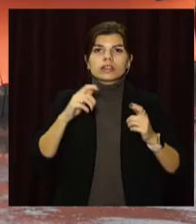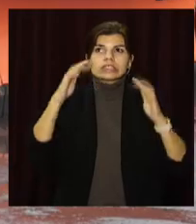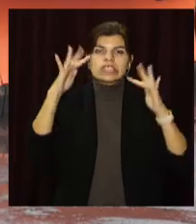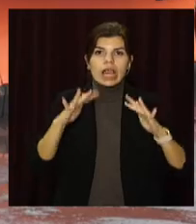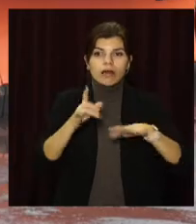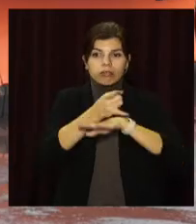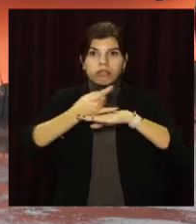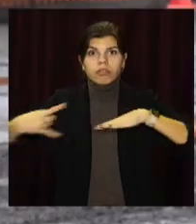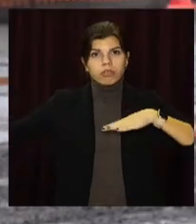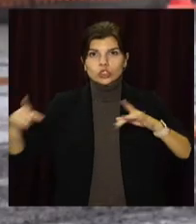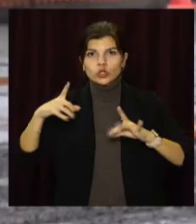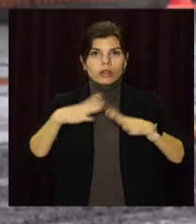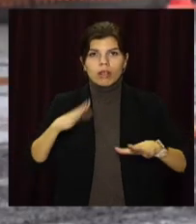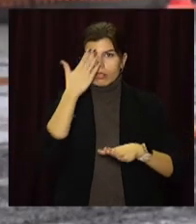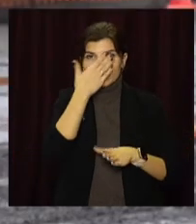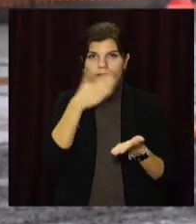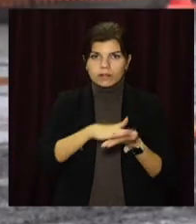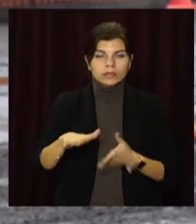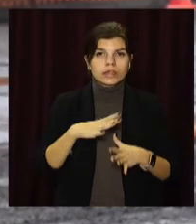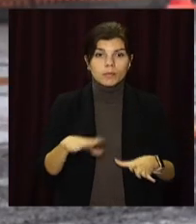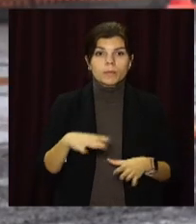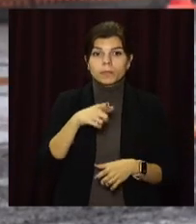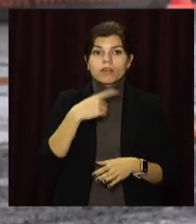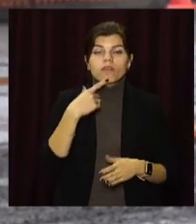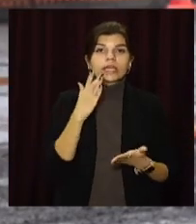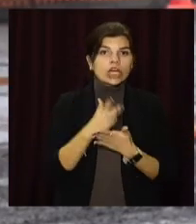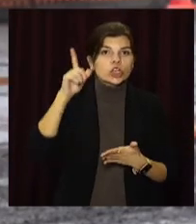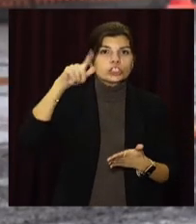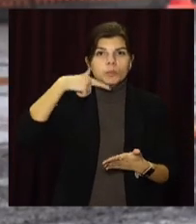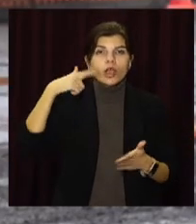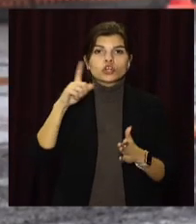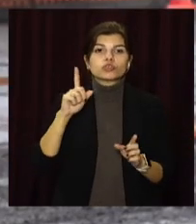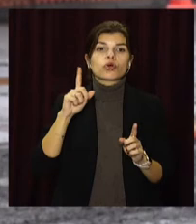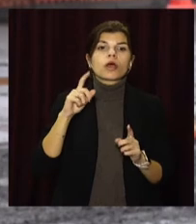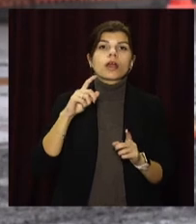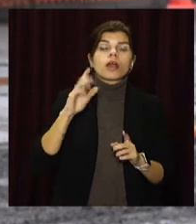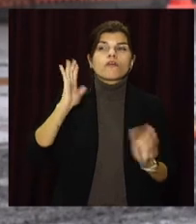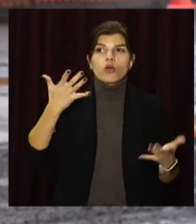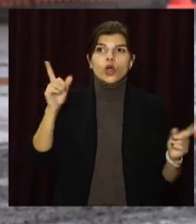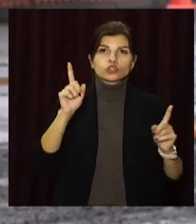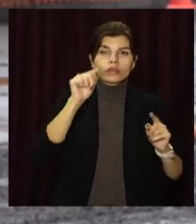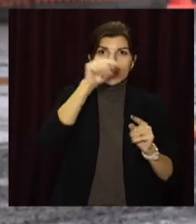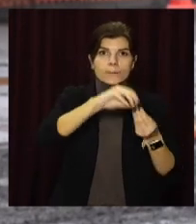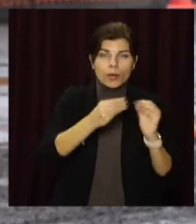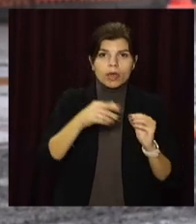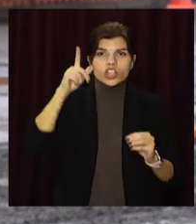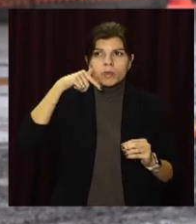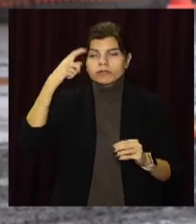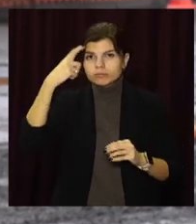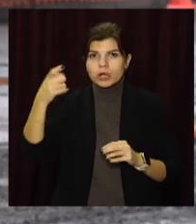та ожеледицею. Диспетчер отримує сигнал, що техніка повинна вийти на розчищування